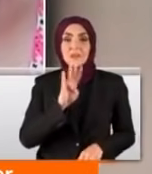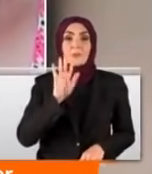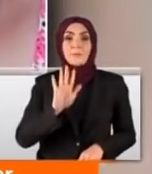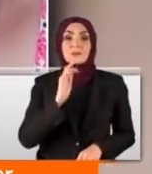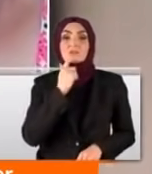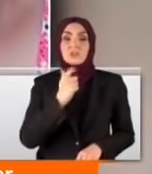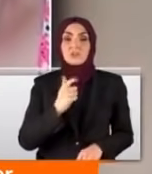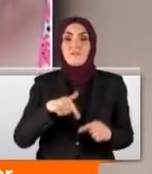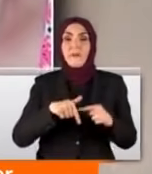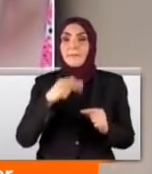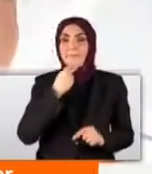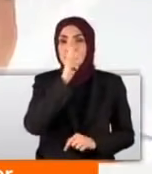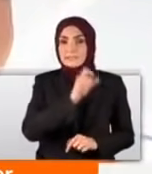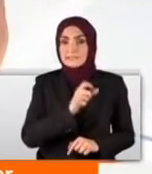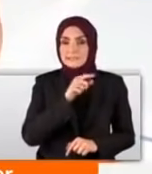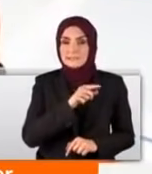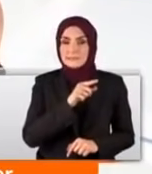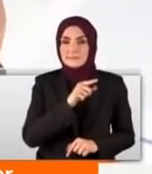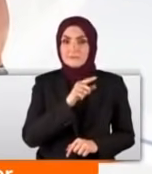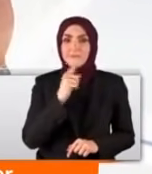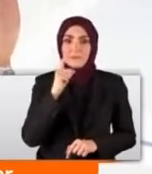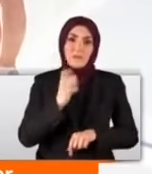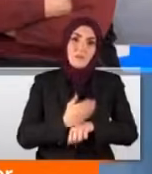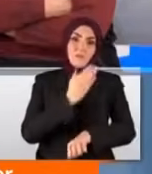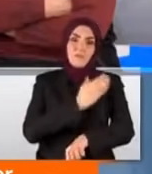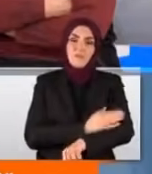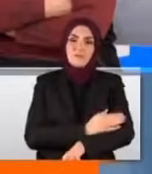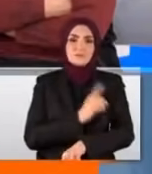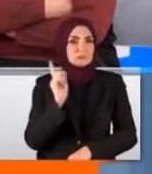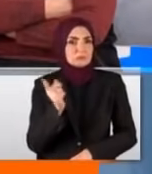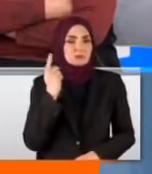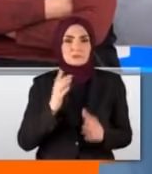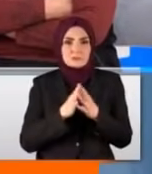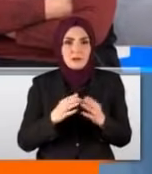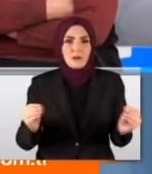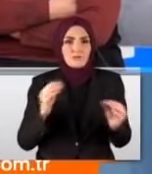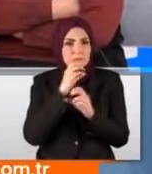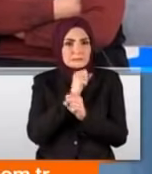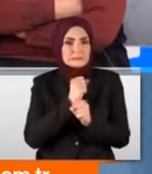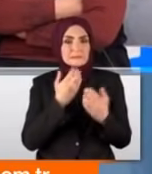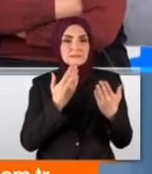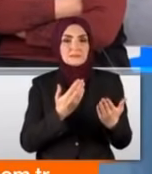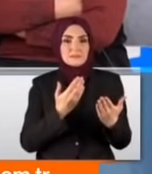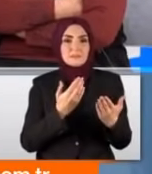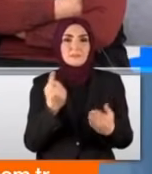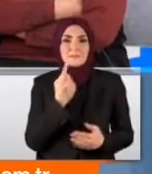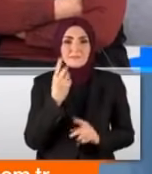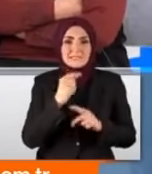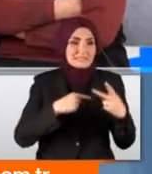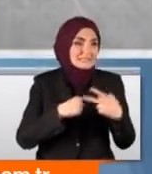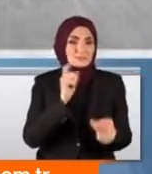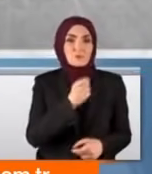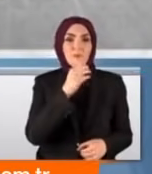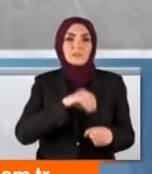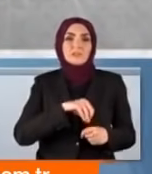Fatma Öz geçtiğimiz ay esrarengiz bir şekilde kayboldu. Ailesi genç kadına dair bir iz bulabilmek için Müge Anlı'nın kapısını